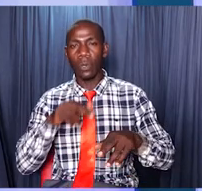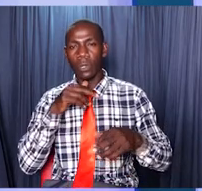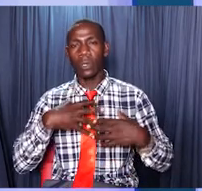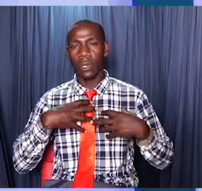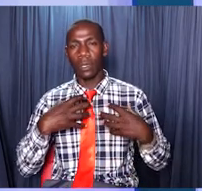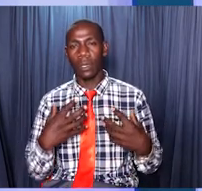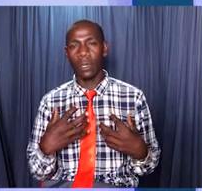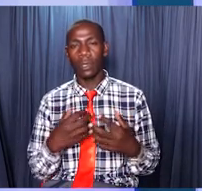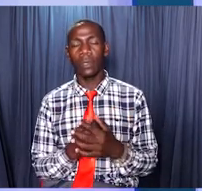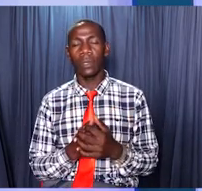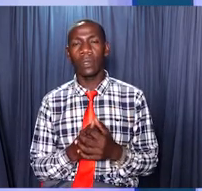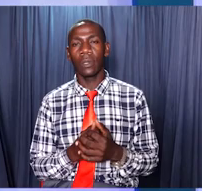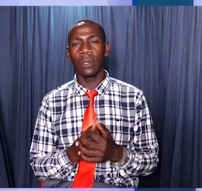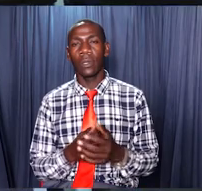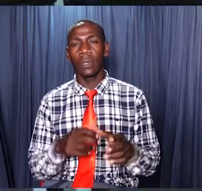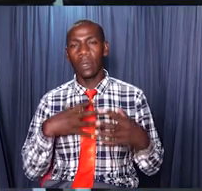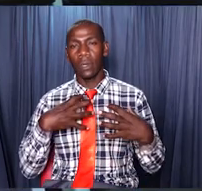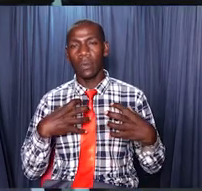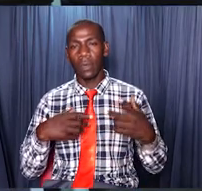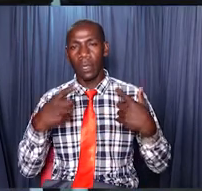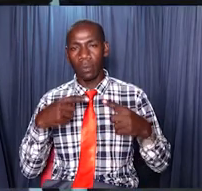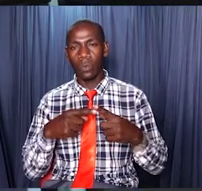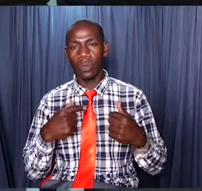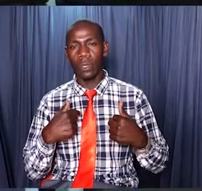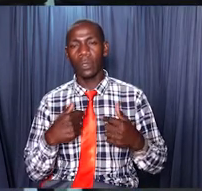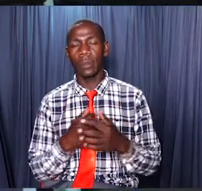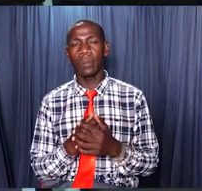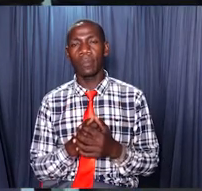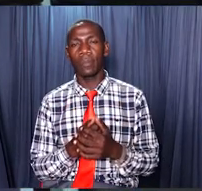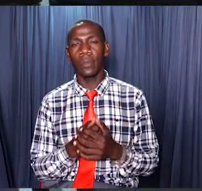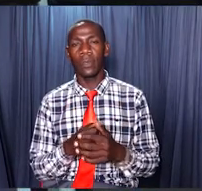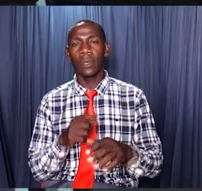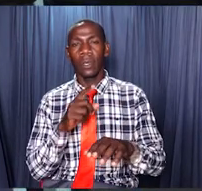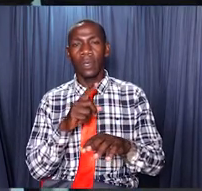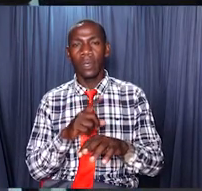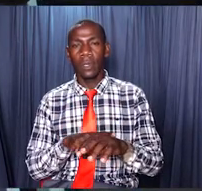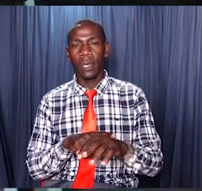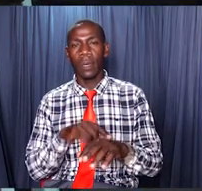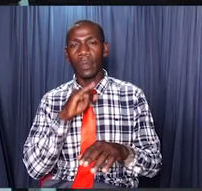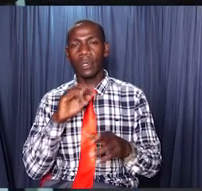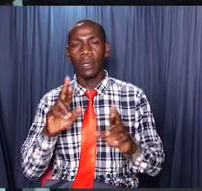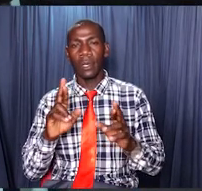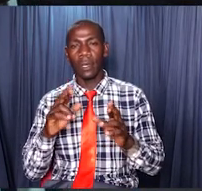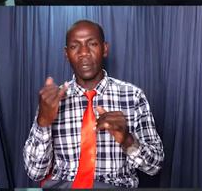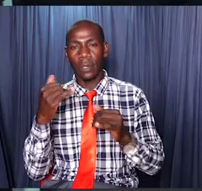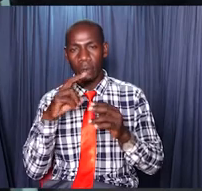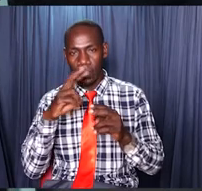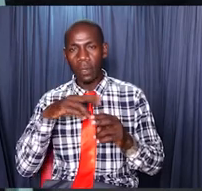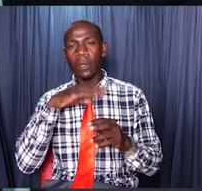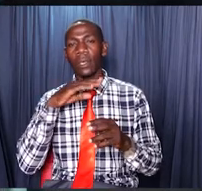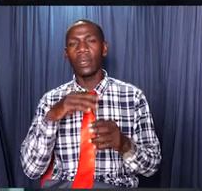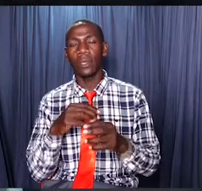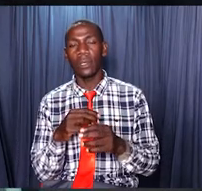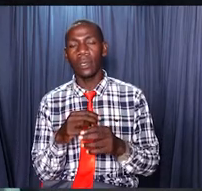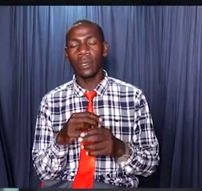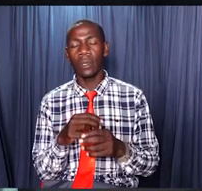hesitation in my heart. Uzima ukaji. Wellness came unto me. Wakati ni kama umefika karibu na kifo. At a time I look like I've got to the